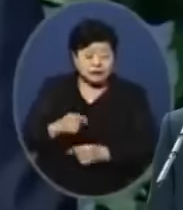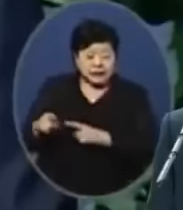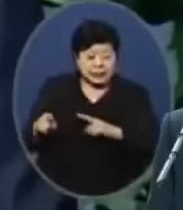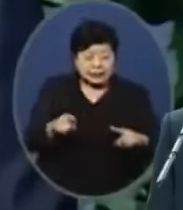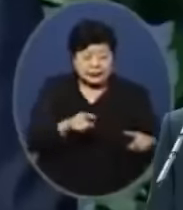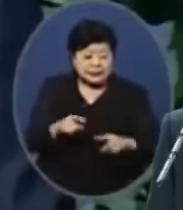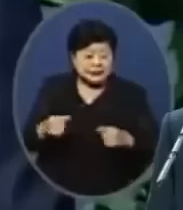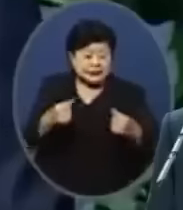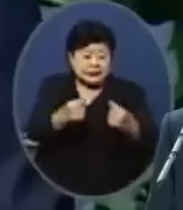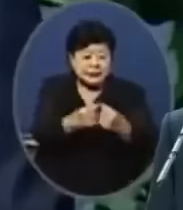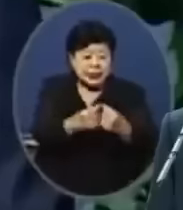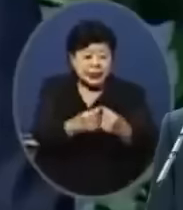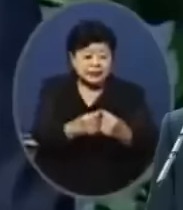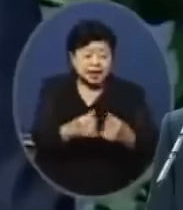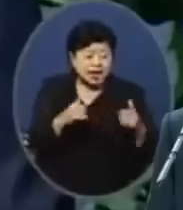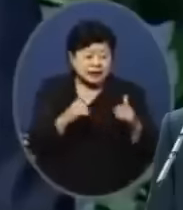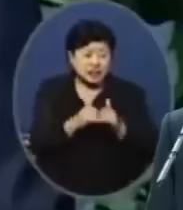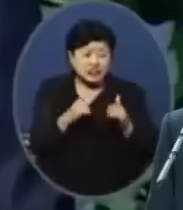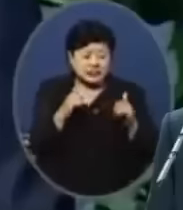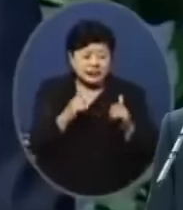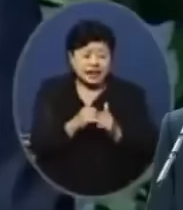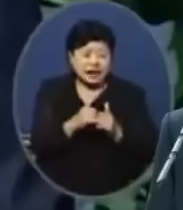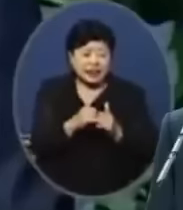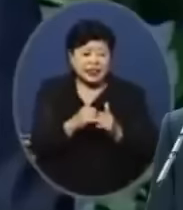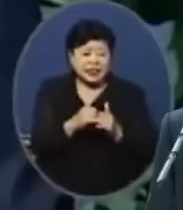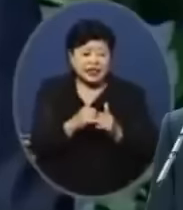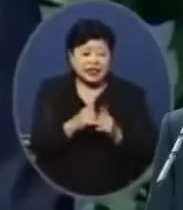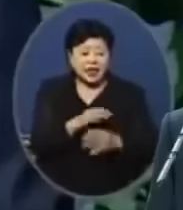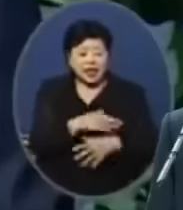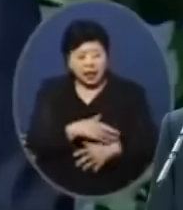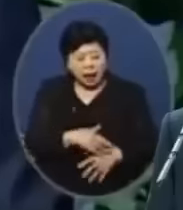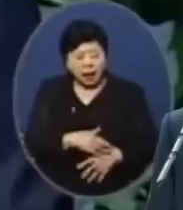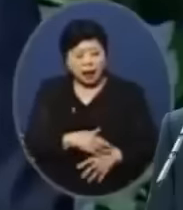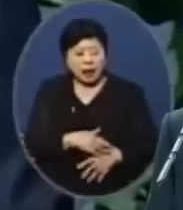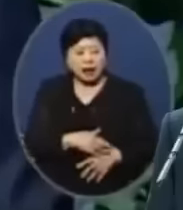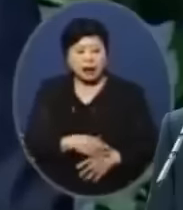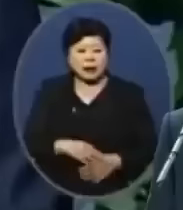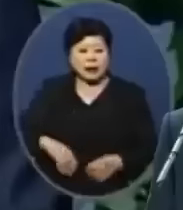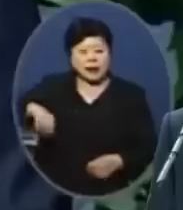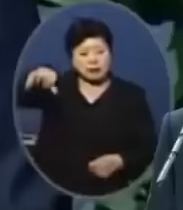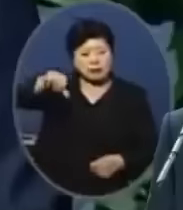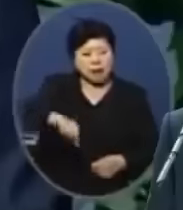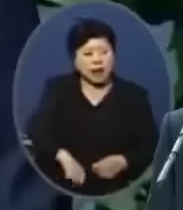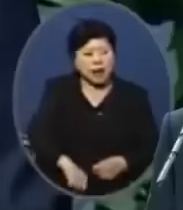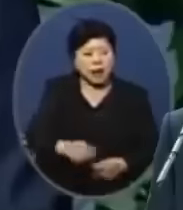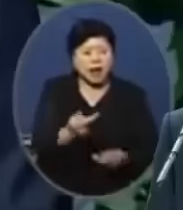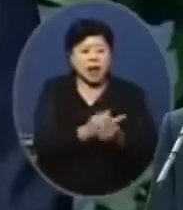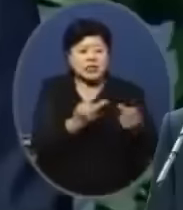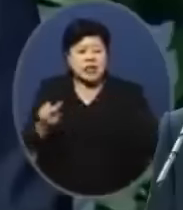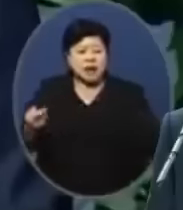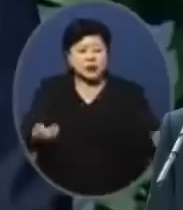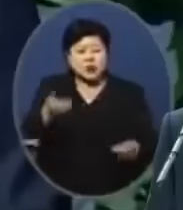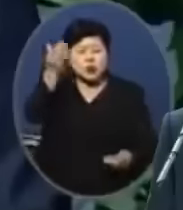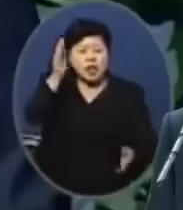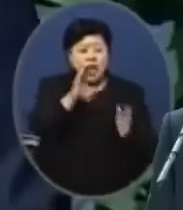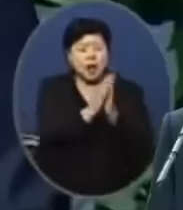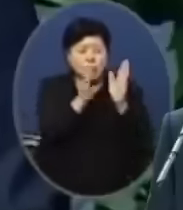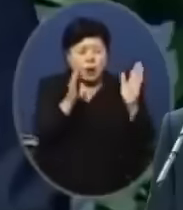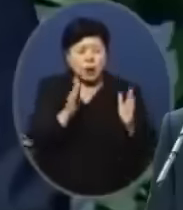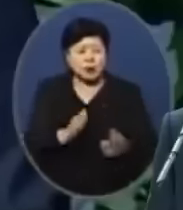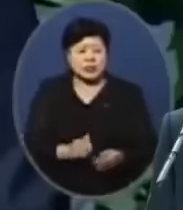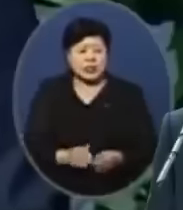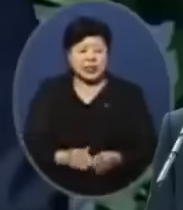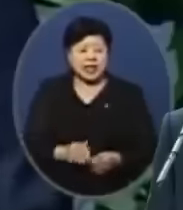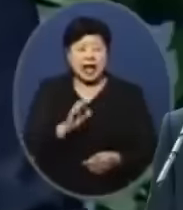나와서 싸우는데 전쟁에 약세에 몰려서 집니다. 산 위에 모세가 아론과